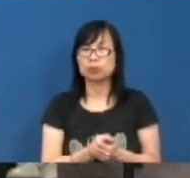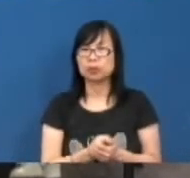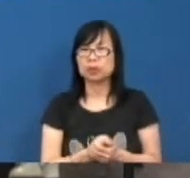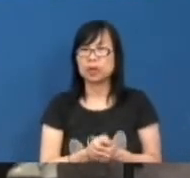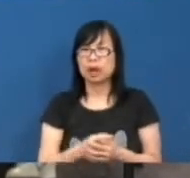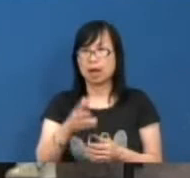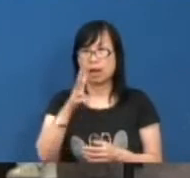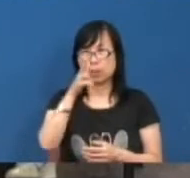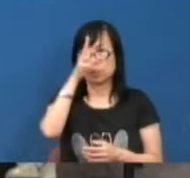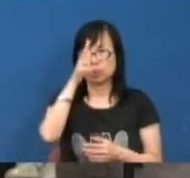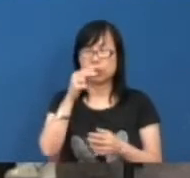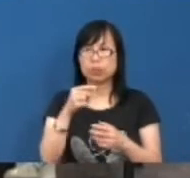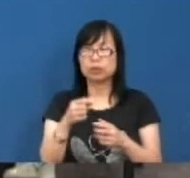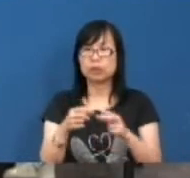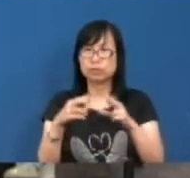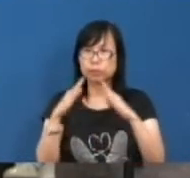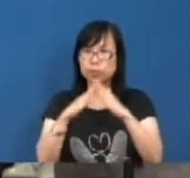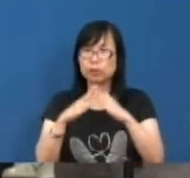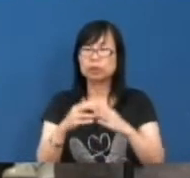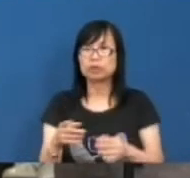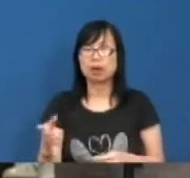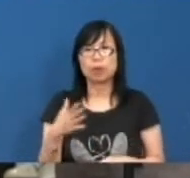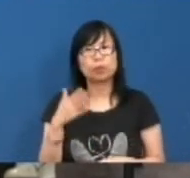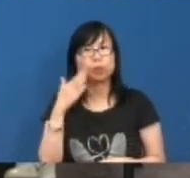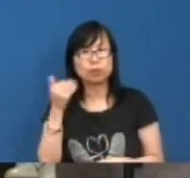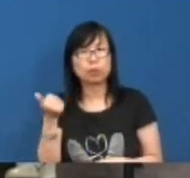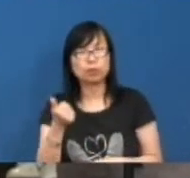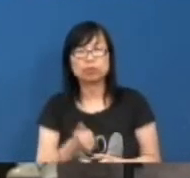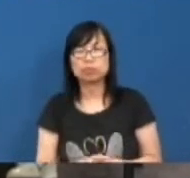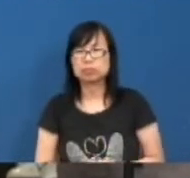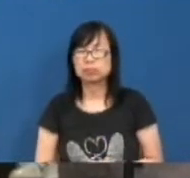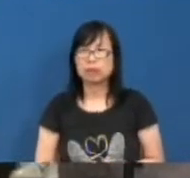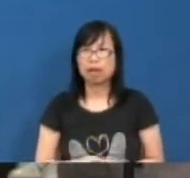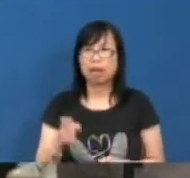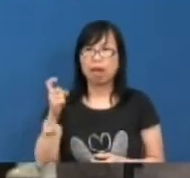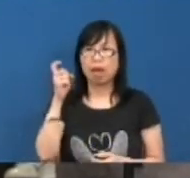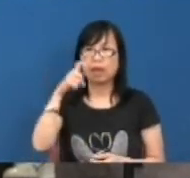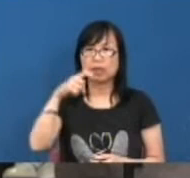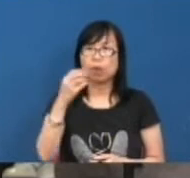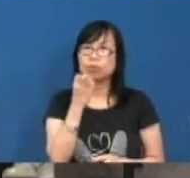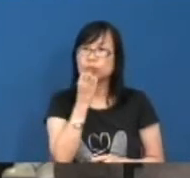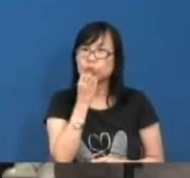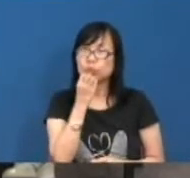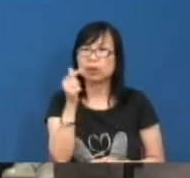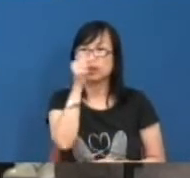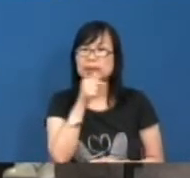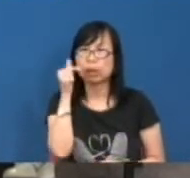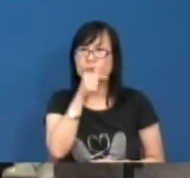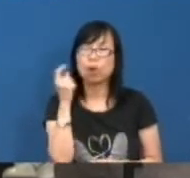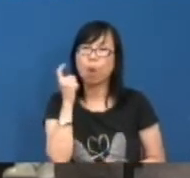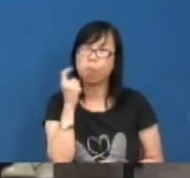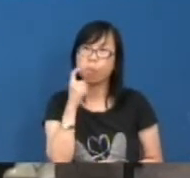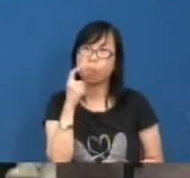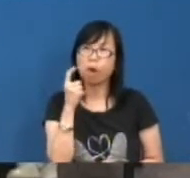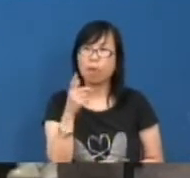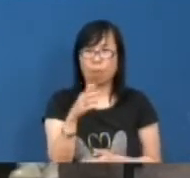公屋村啊，咁變咗其實都會好唔錯啦。另外喺九龍東嘅油塘啦，哇嗰度海景宜